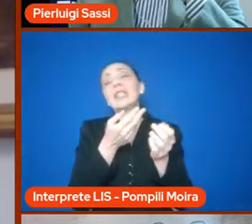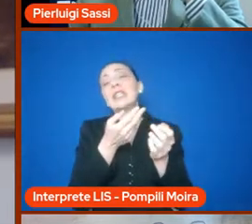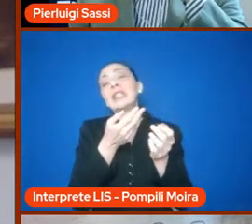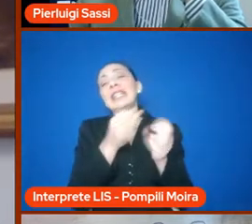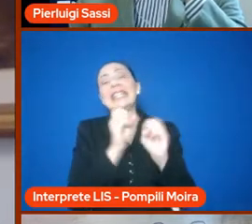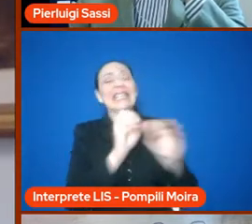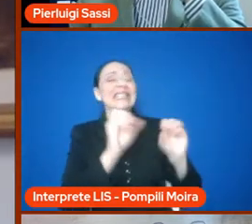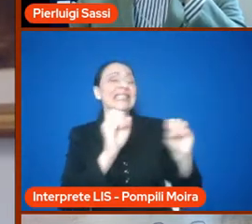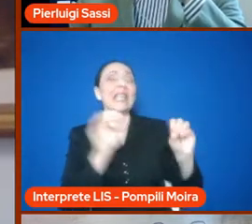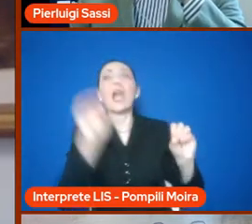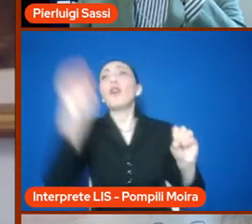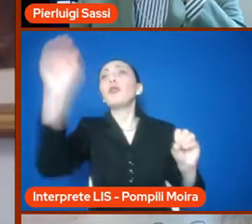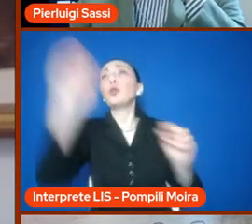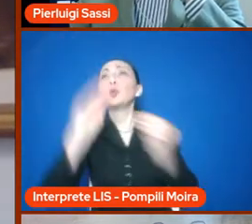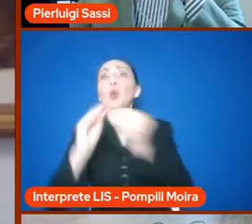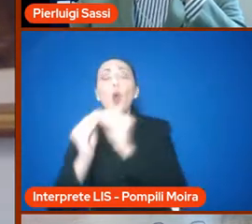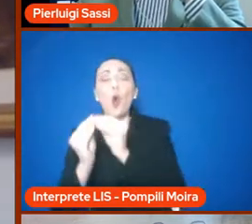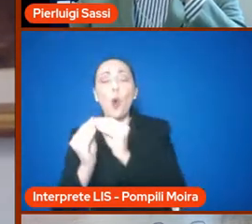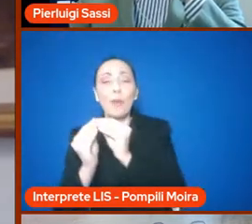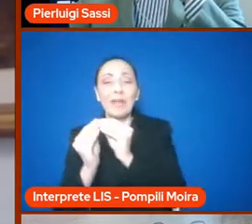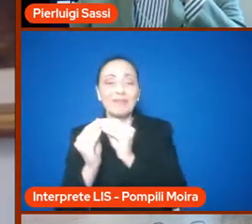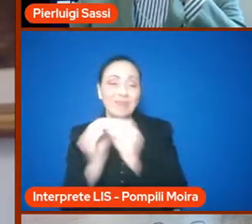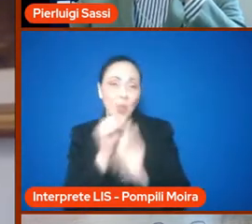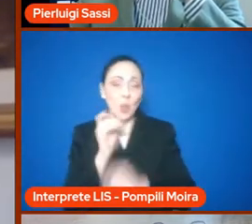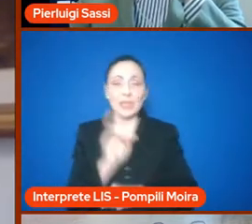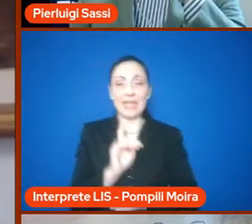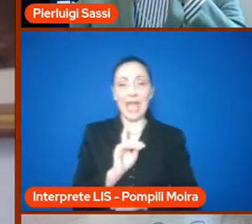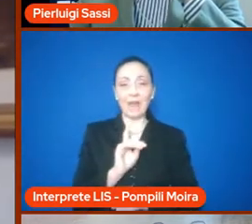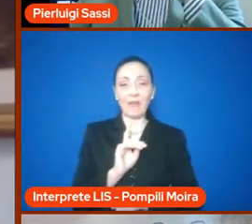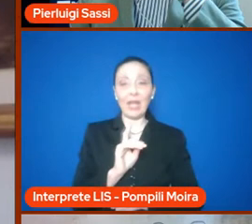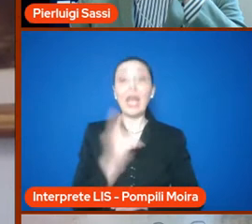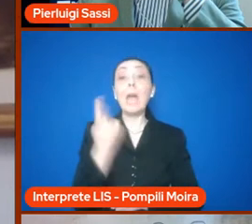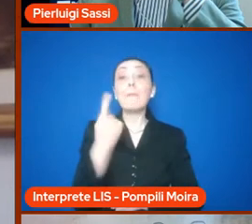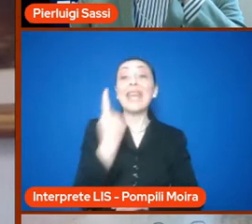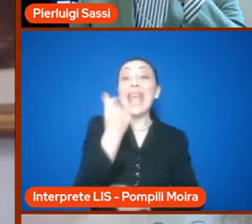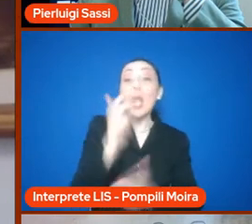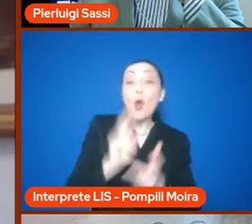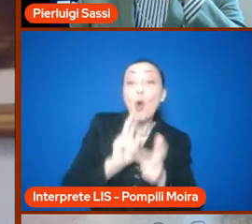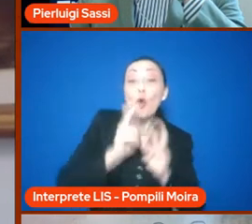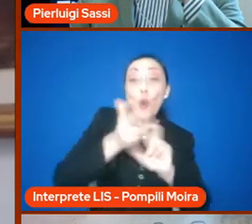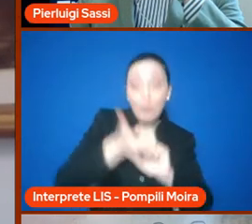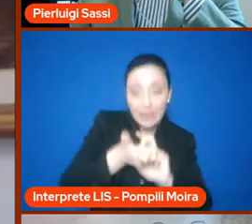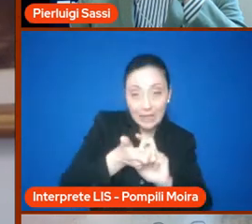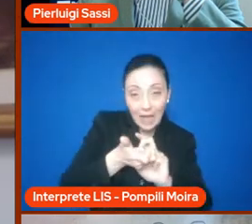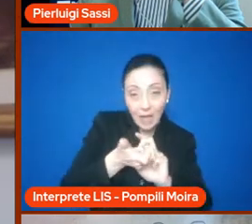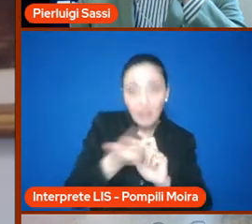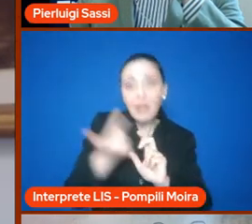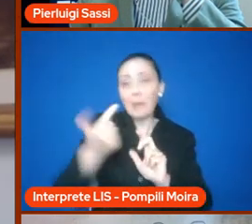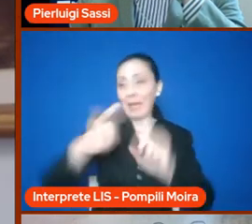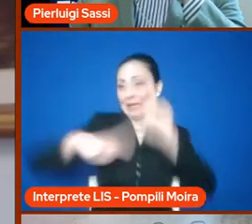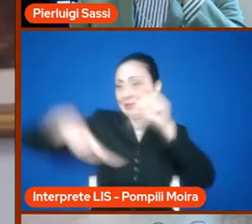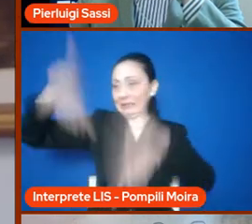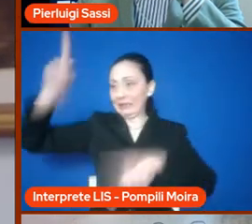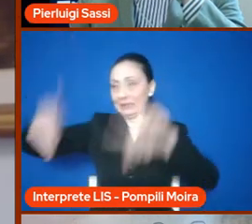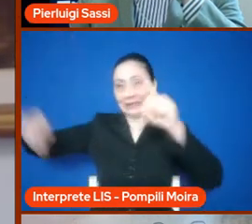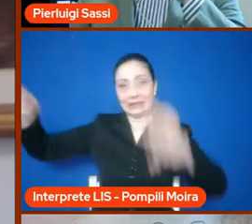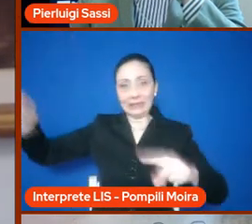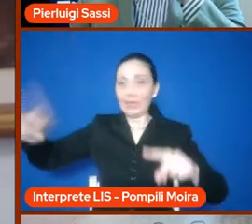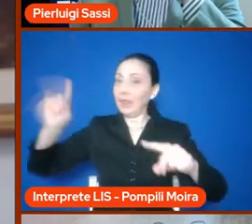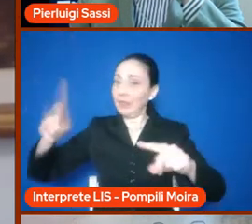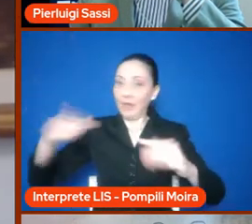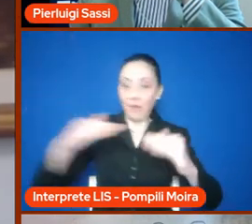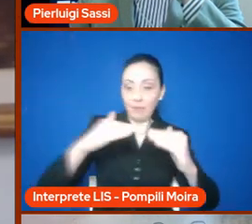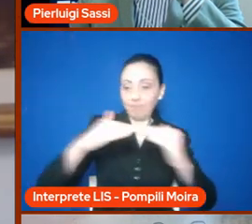con la ripresa dell'economia, la riduzione delle disuguaglianze. Ed è stato un errore di